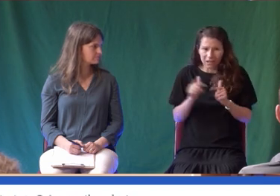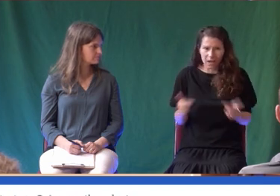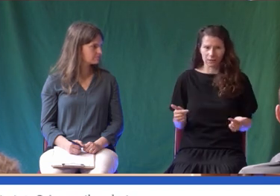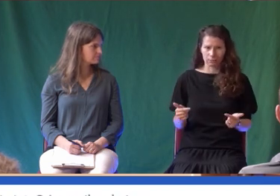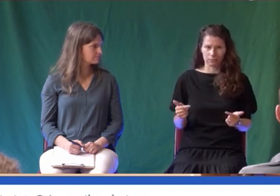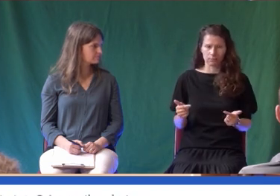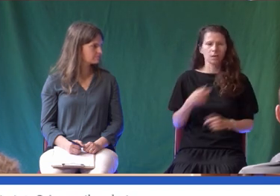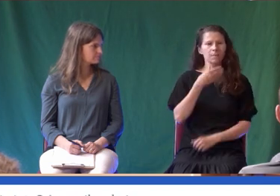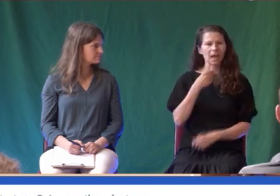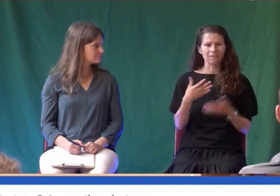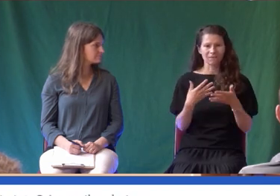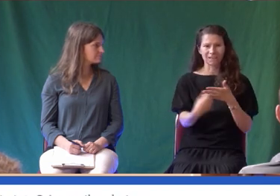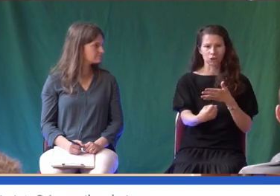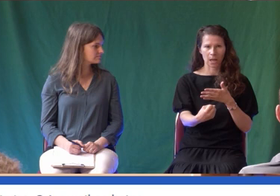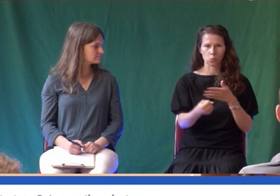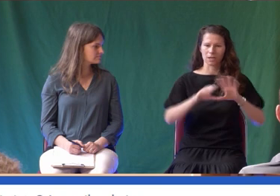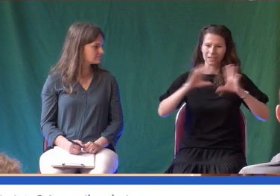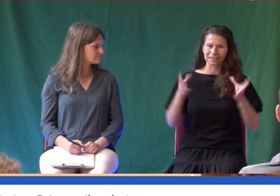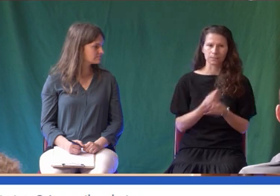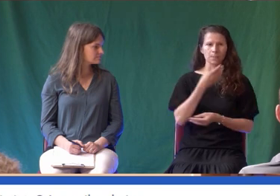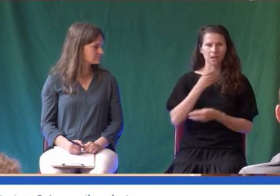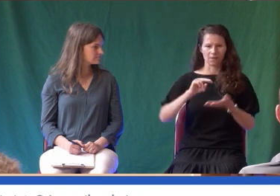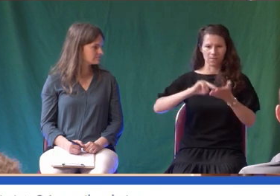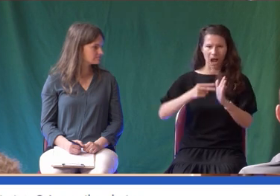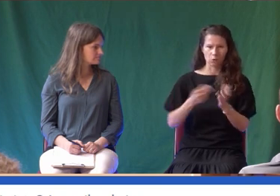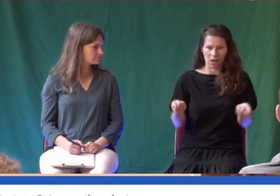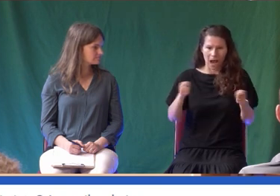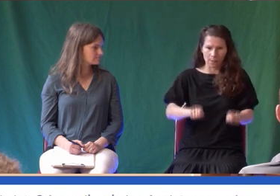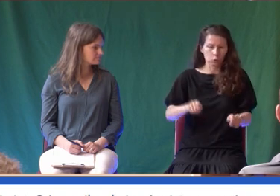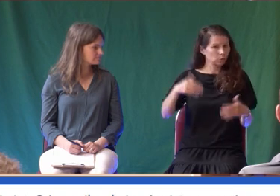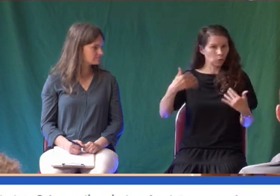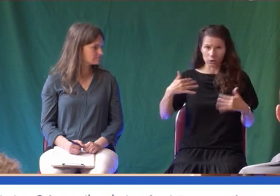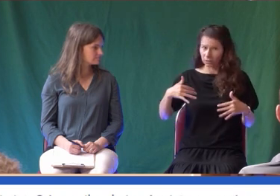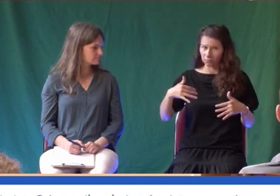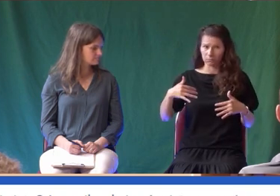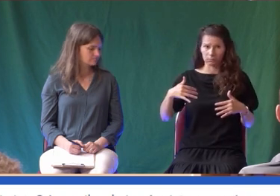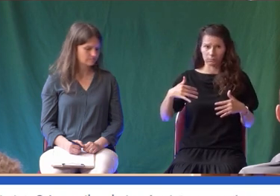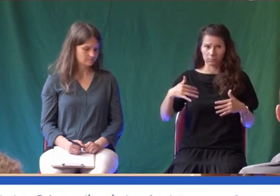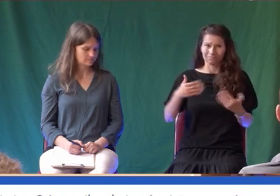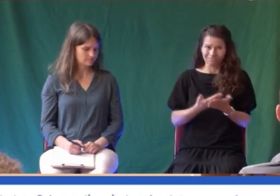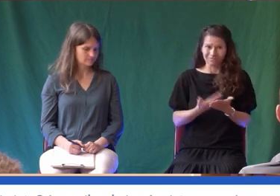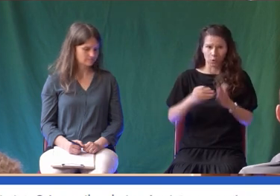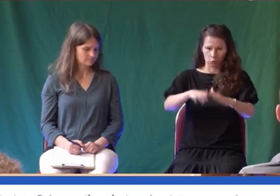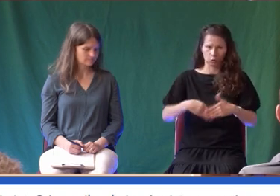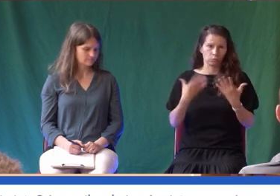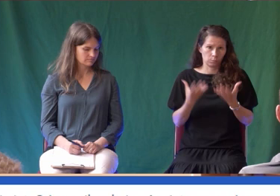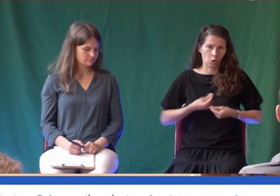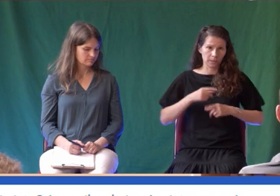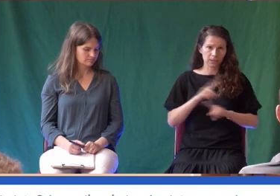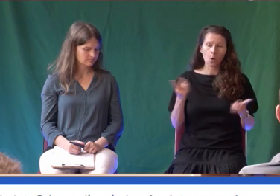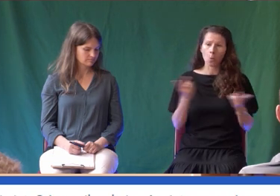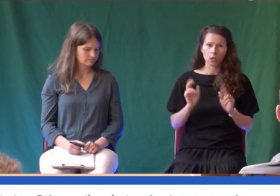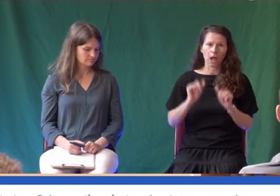weil die bedarfsfeststellung und die gesamtbedarfsplanung noch nicht abgeschlossen sind oder weil Hilfsangebote nicht